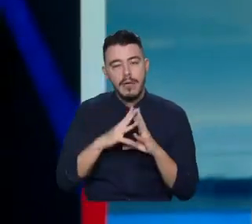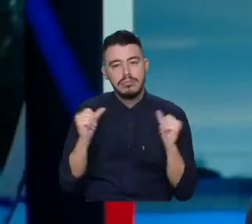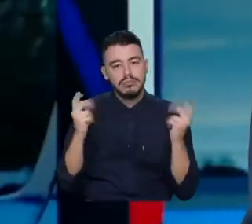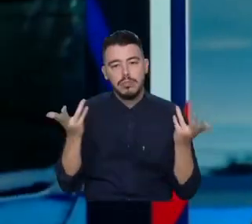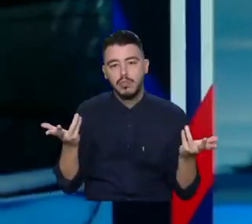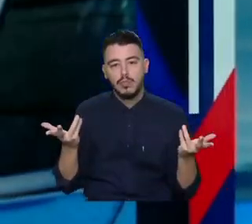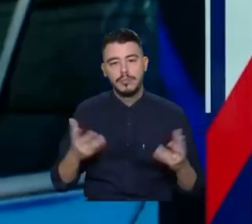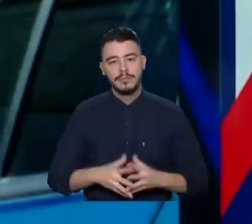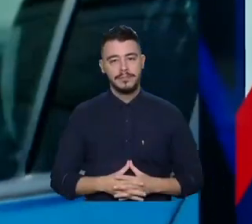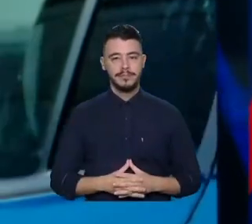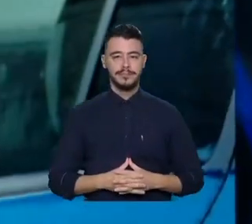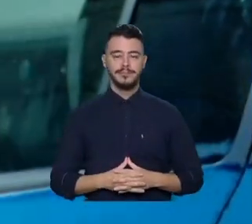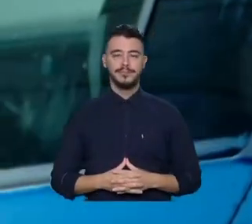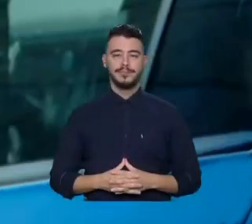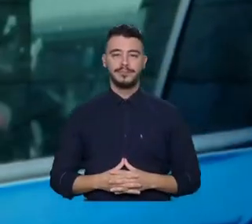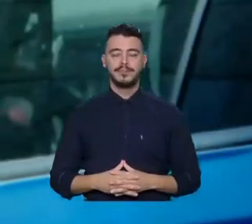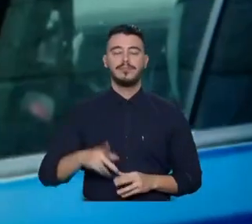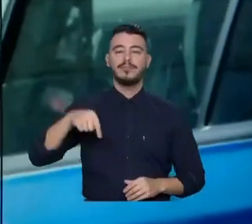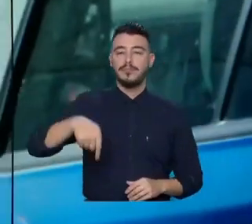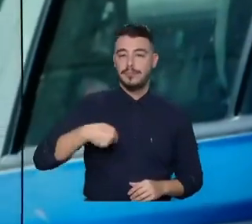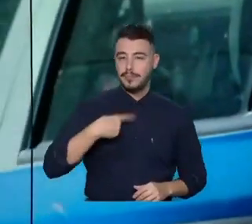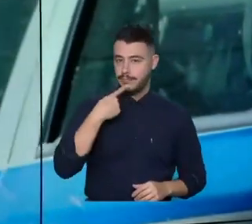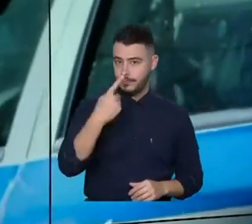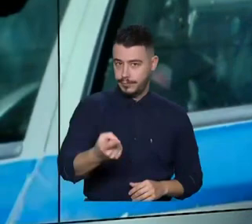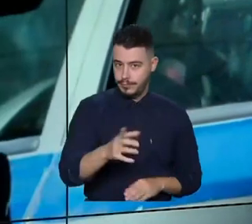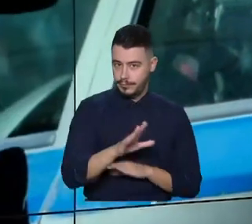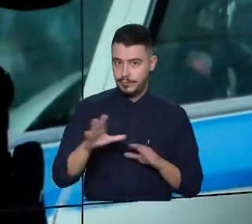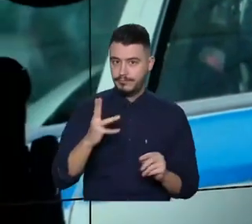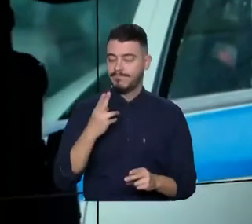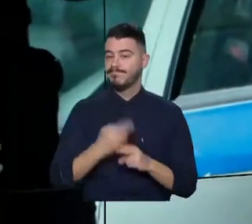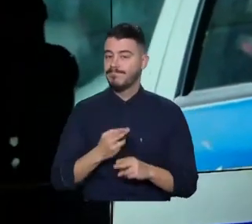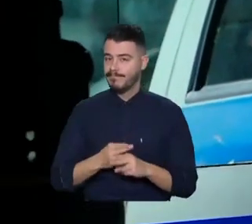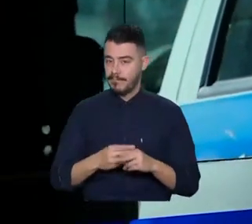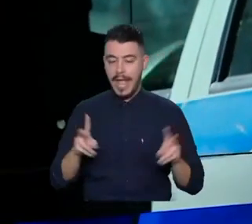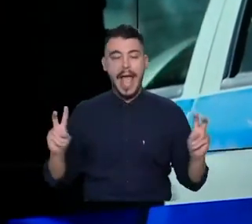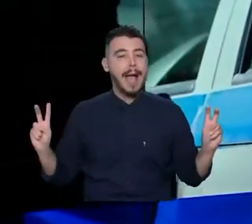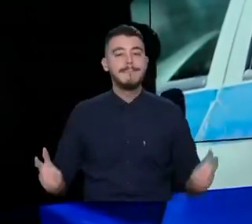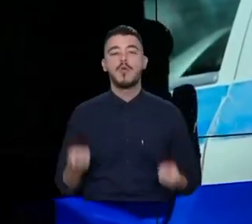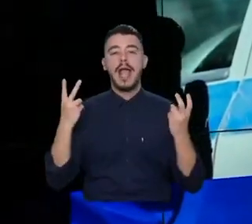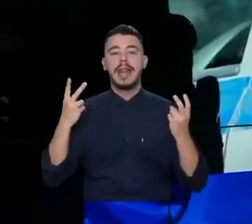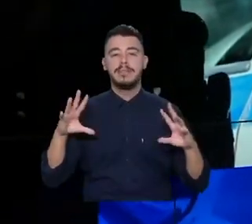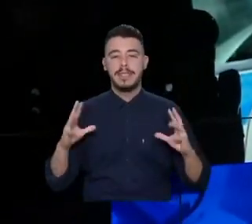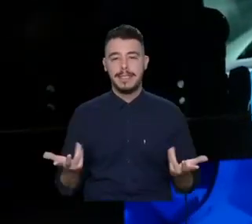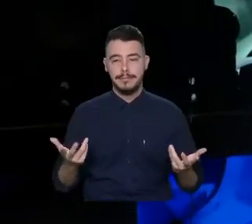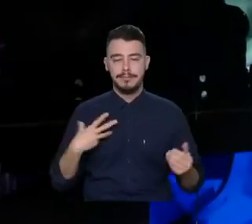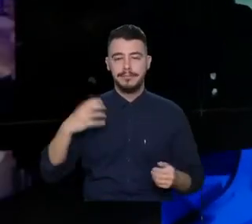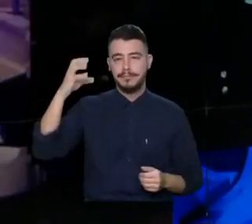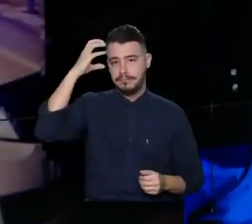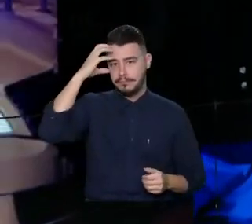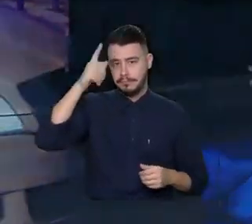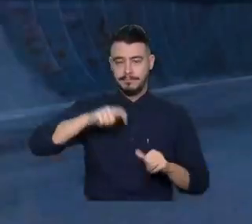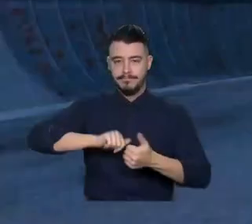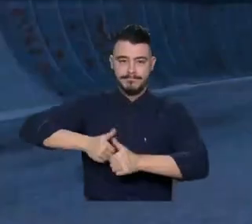Ερχόμαστε τώρα στη δεύτερη αποκάλυψη που έχουμε για σήμερα. Θυμάμαστε όλοι την καταδίωξη, γιατί ακολούθησαν και